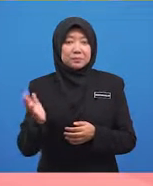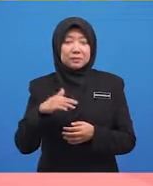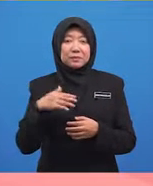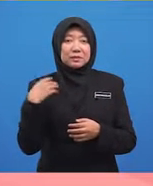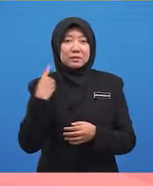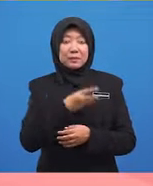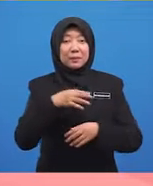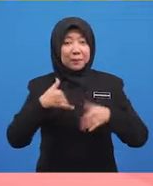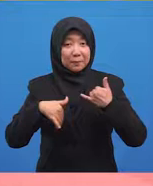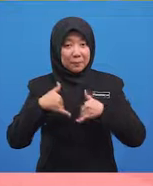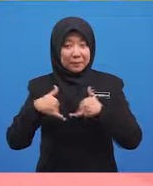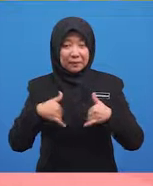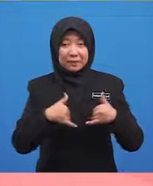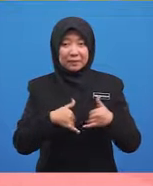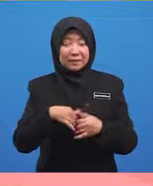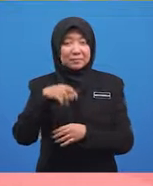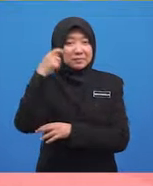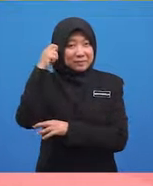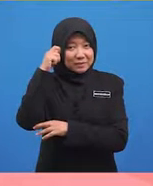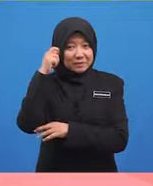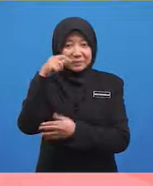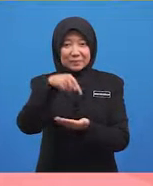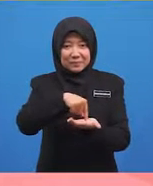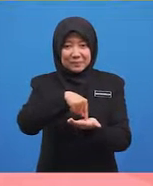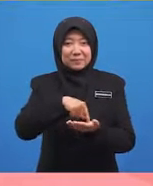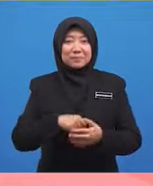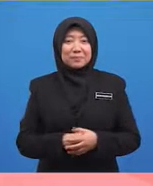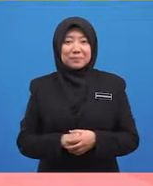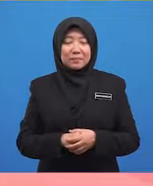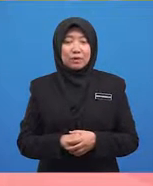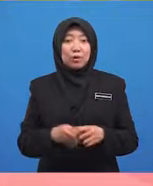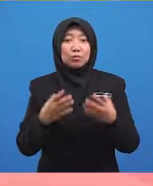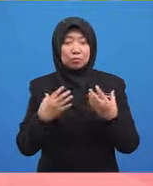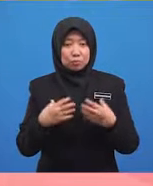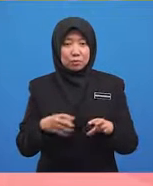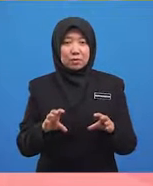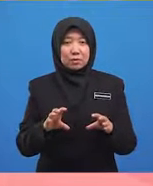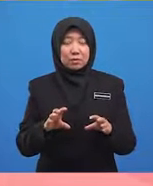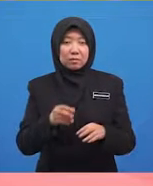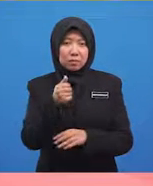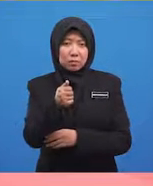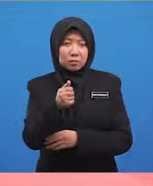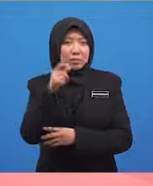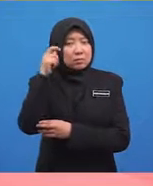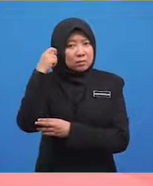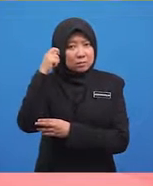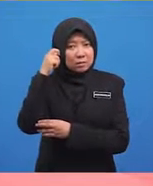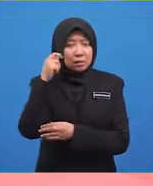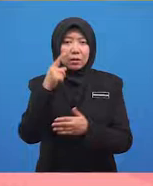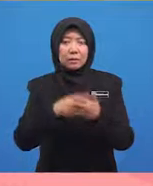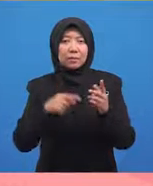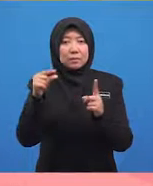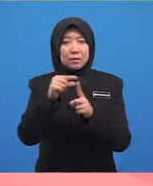bermain permainan teka-teki ini. Cuba kamu teka, apakah